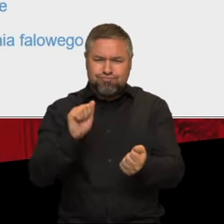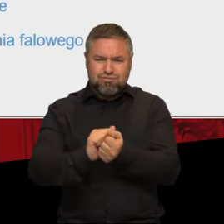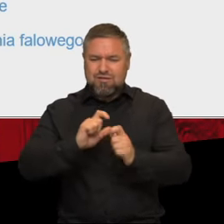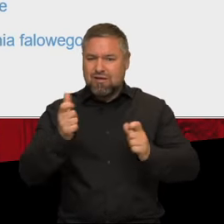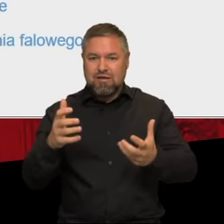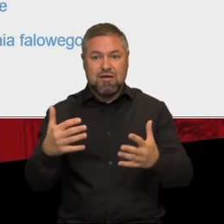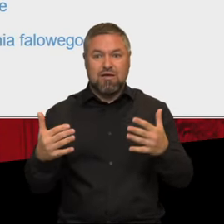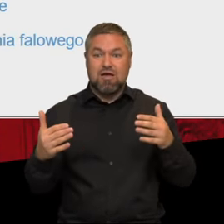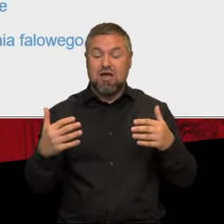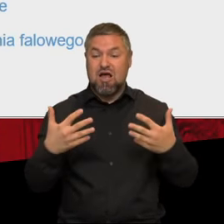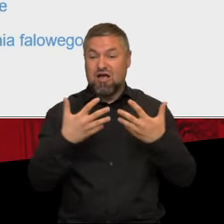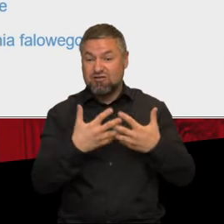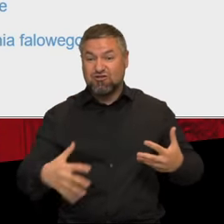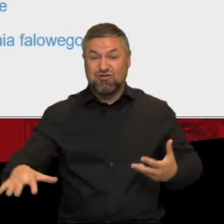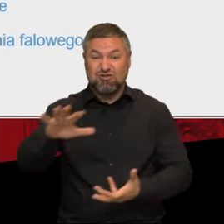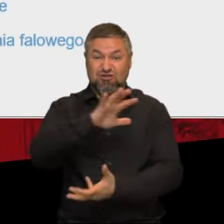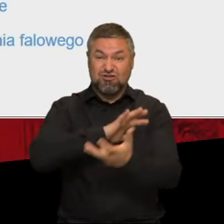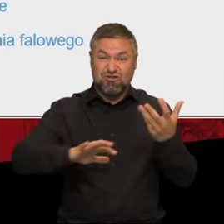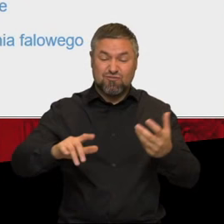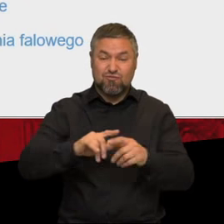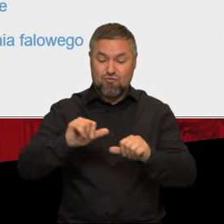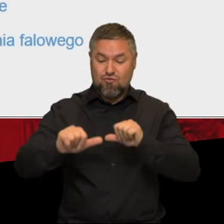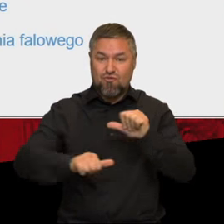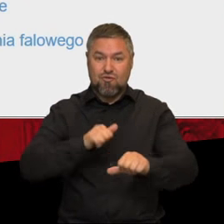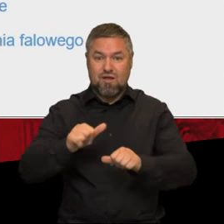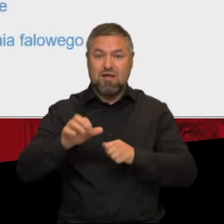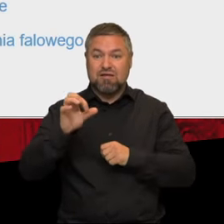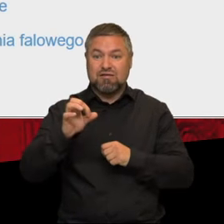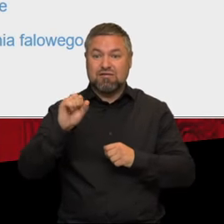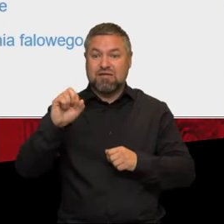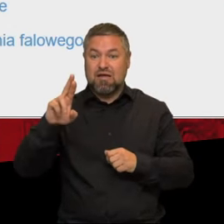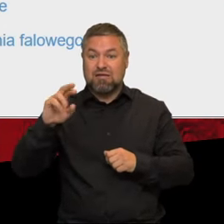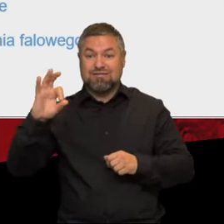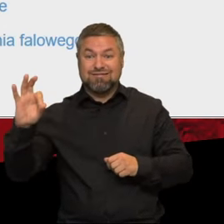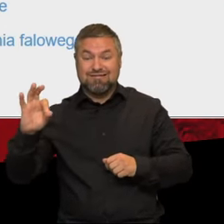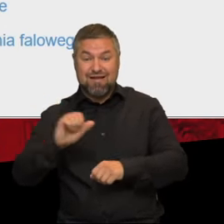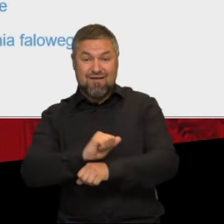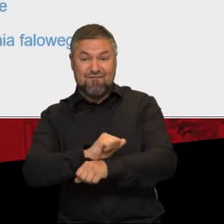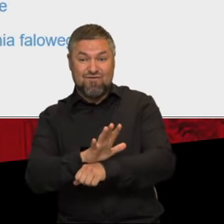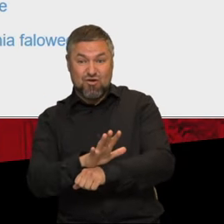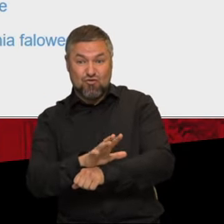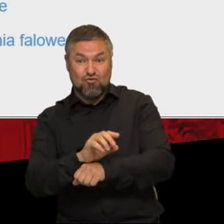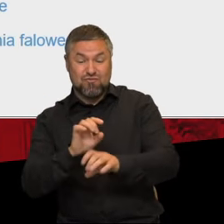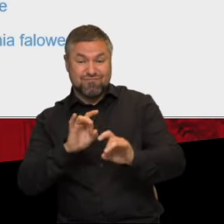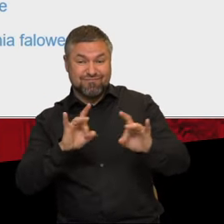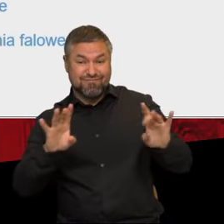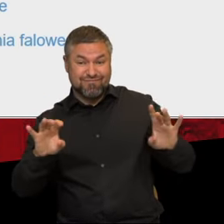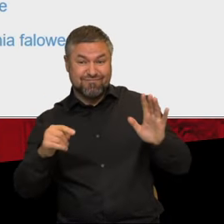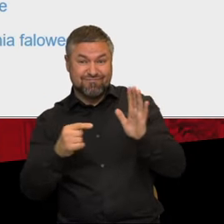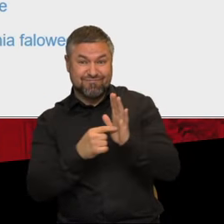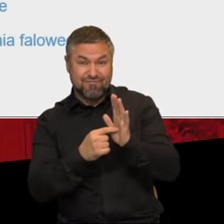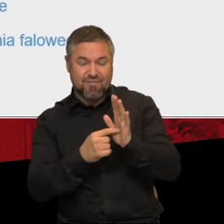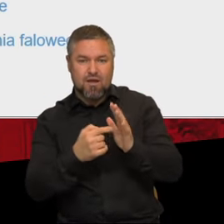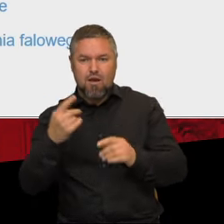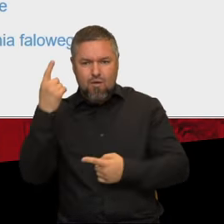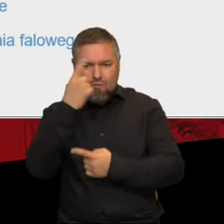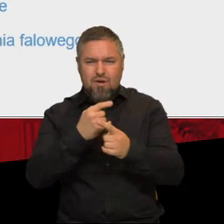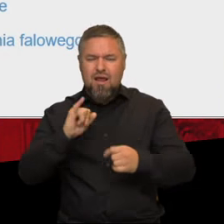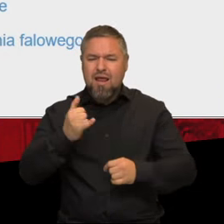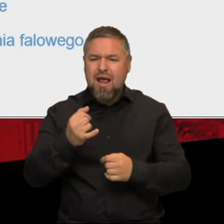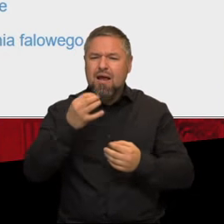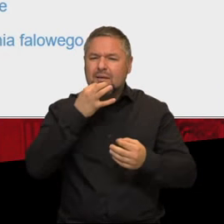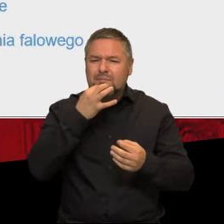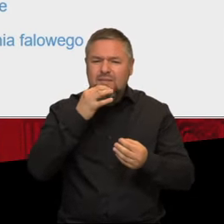Ziemi w ciągu ostatniego roku, na wirus SARS i zastanówmy się, z jakich